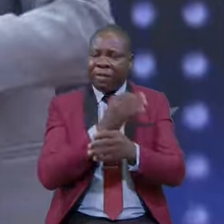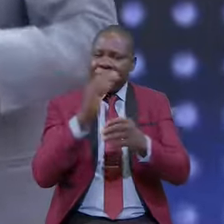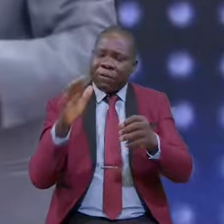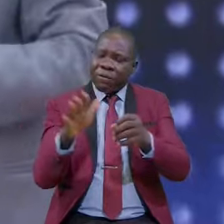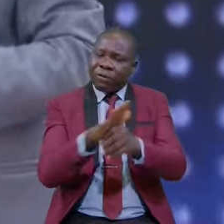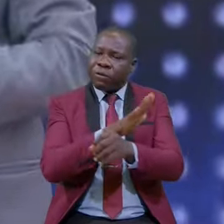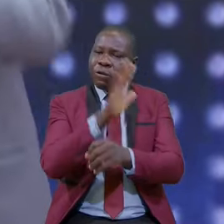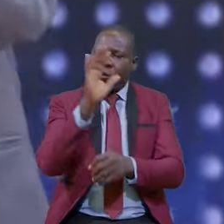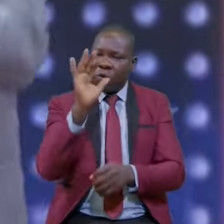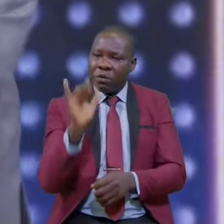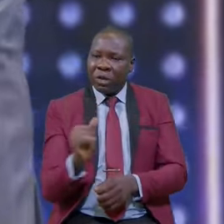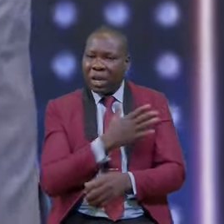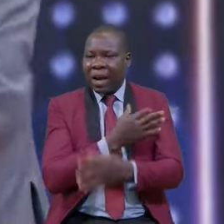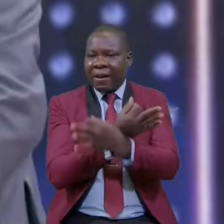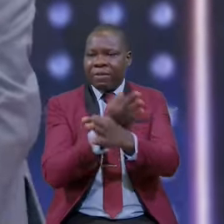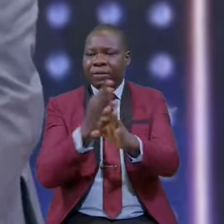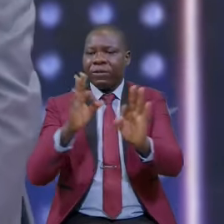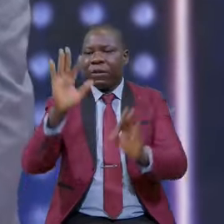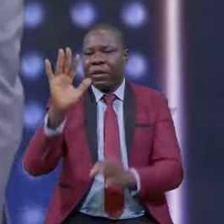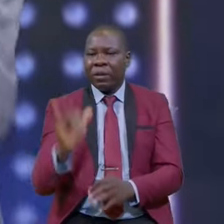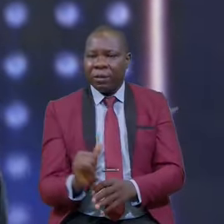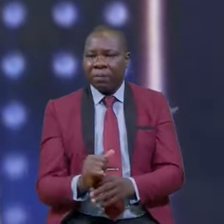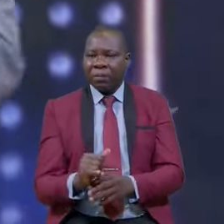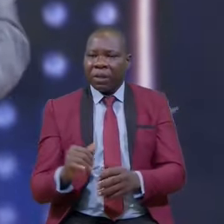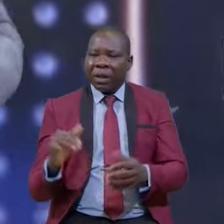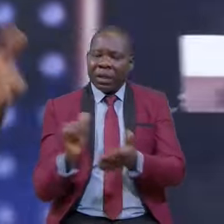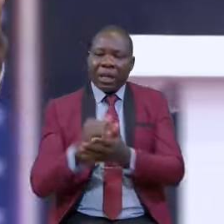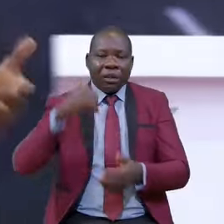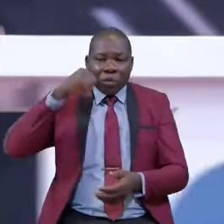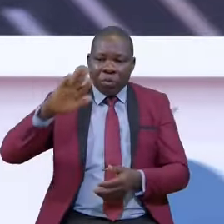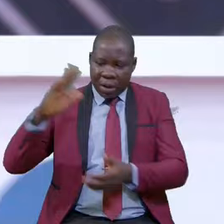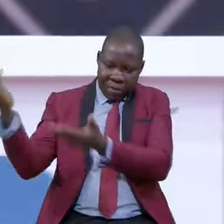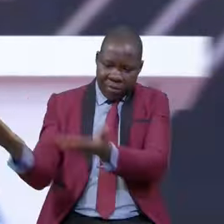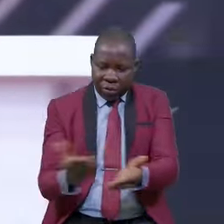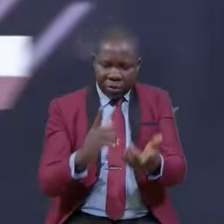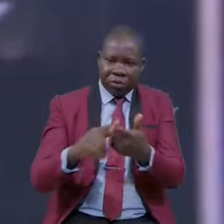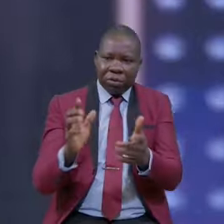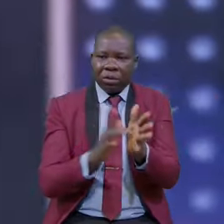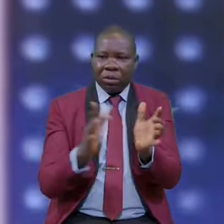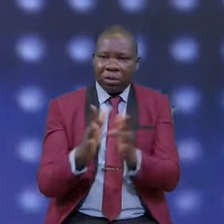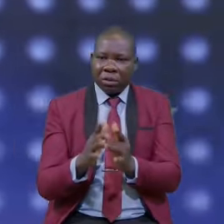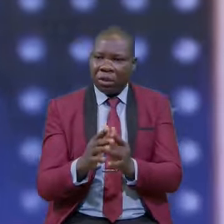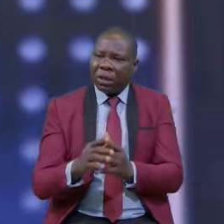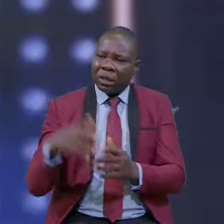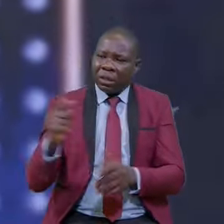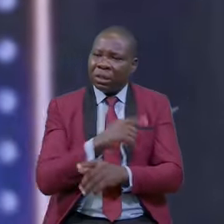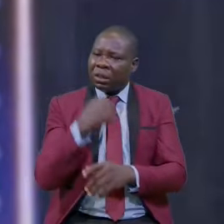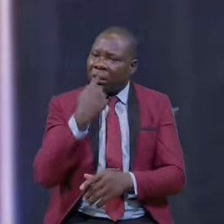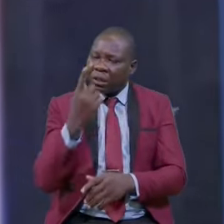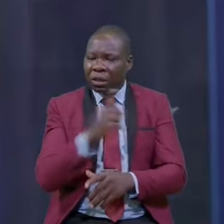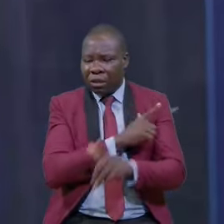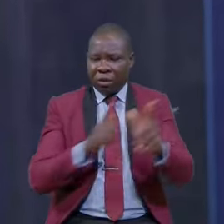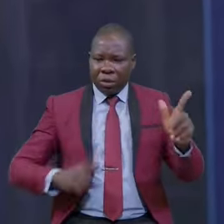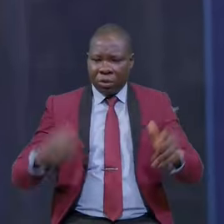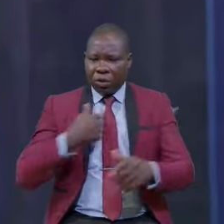Seigneur. Ils l'ont traînée devant le Seigneur. Pour dire, on a attrapé cette femme et nous l'avons attrapée. Elle ne peut rien